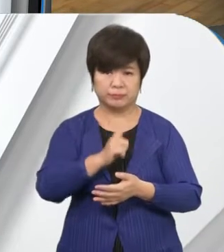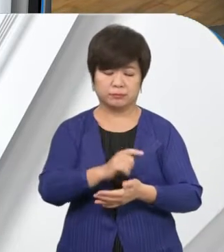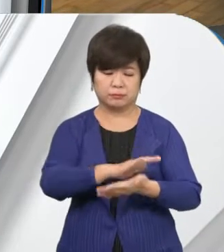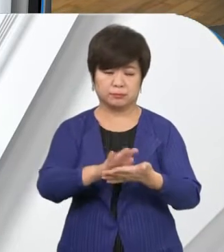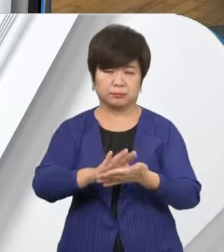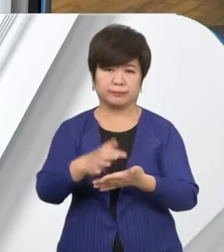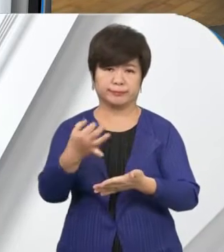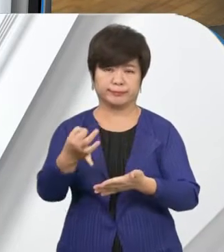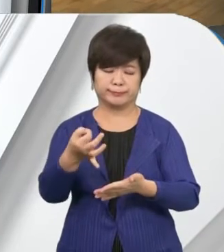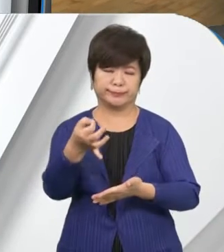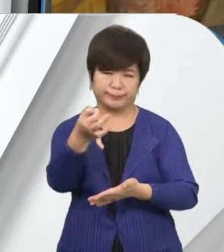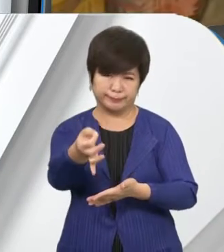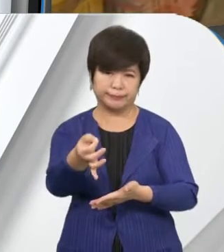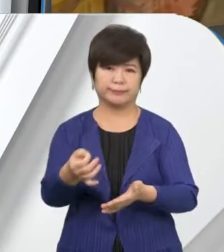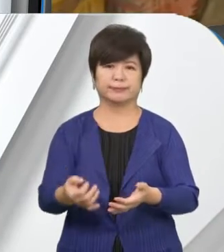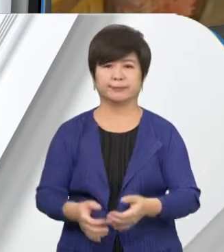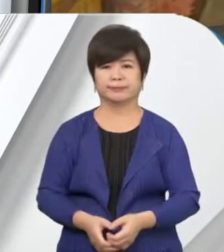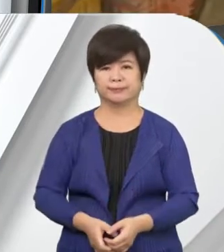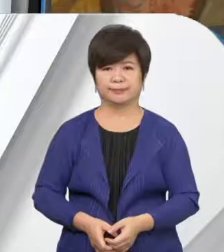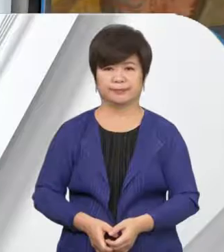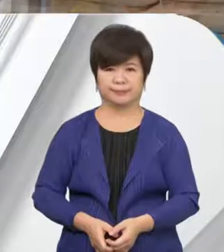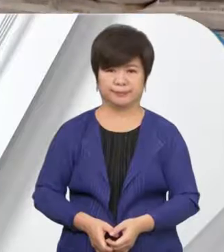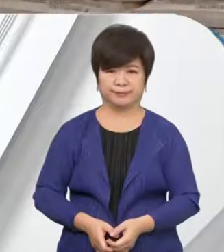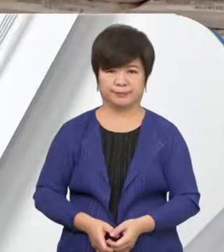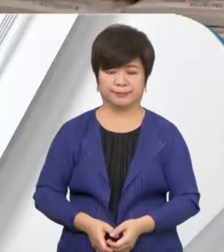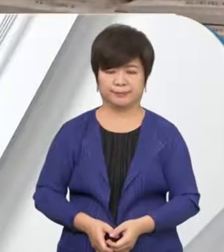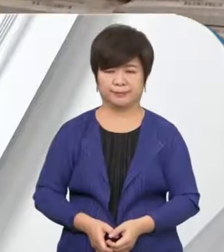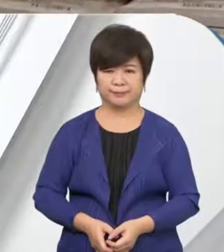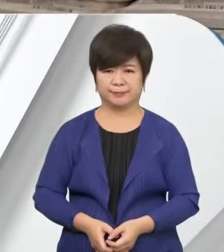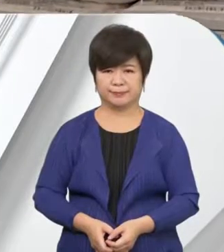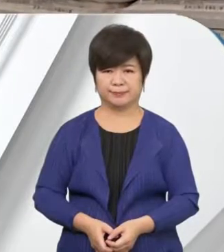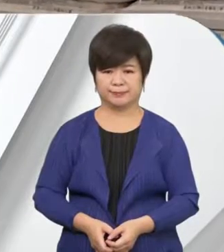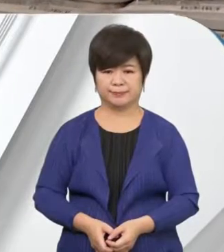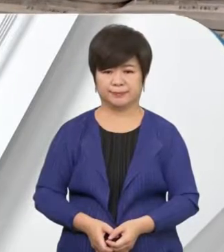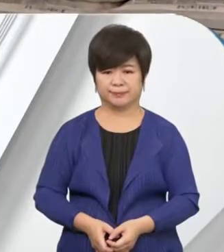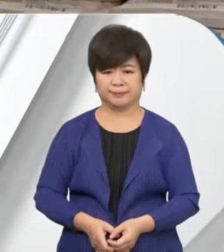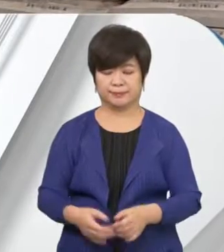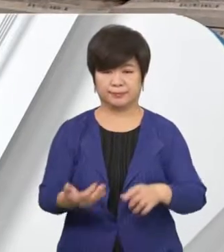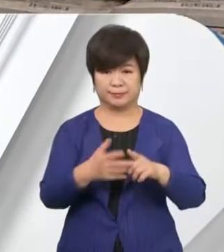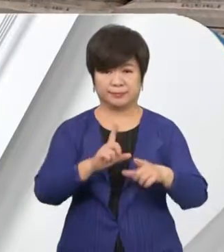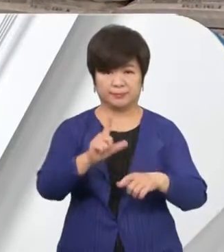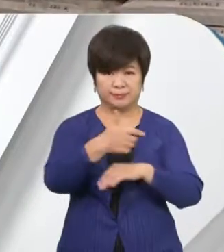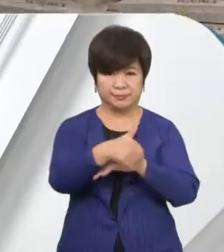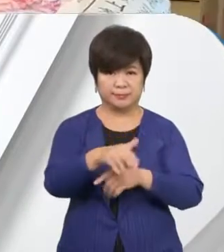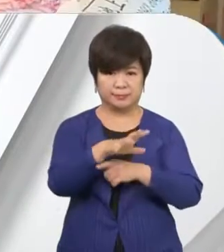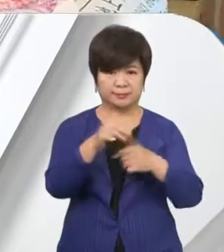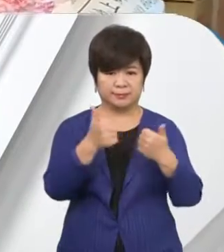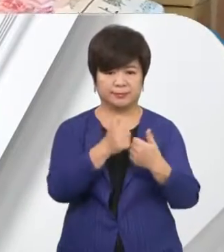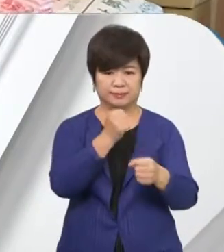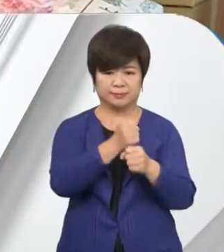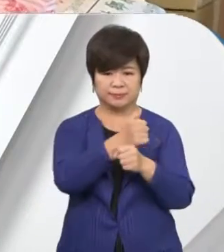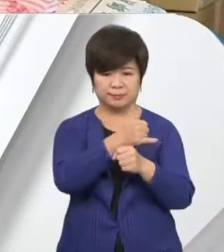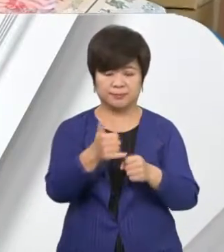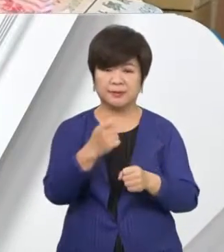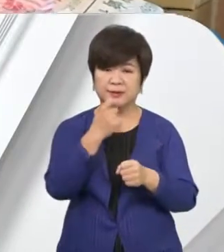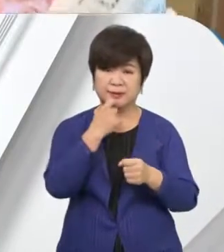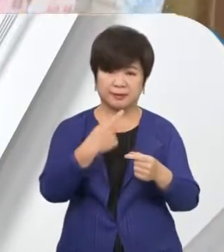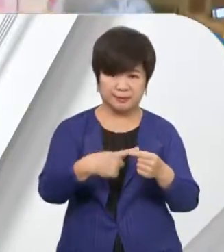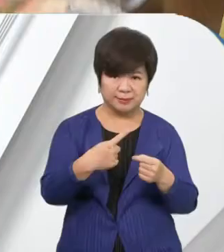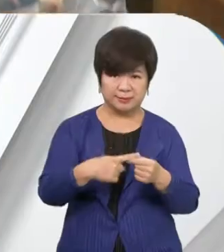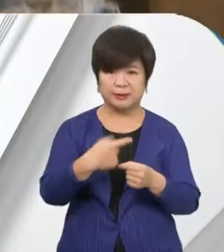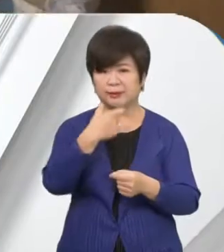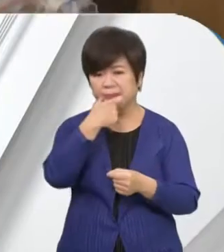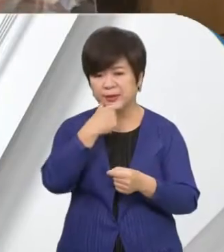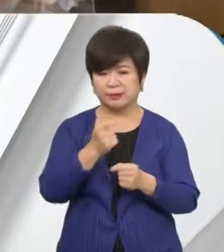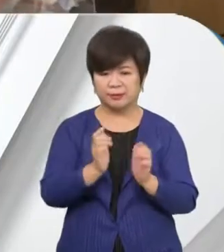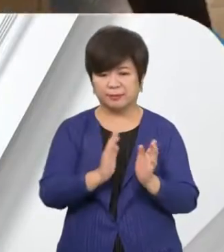减，长期清洁费天天。 自从向农会的工作人员无限投一百包的泡米，并来一条装